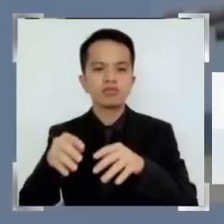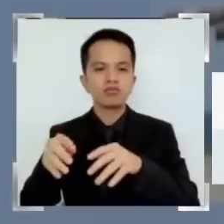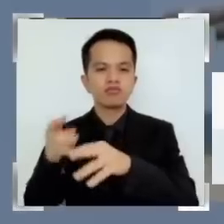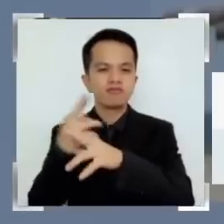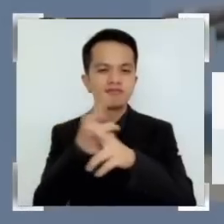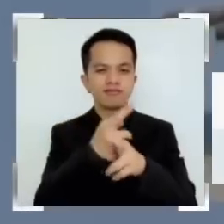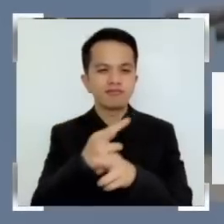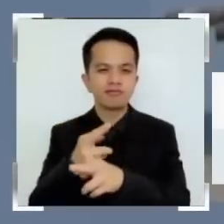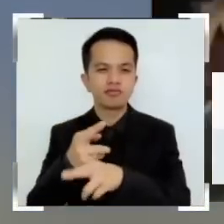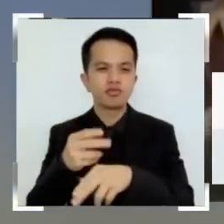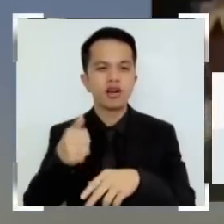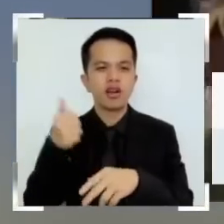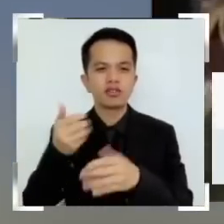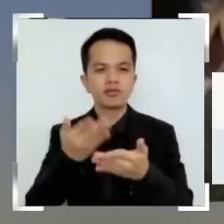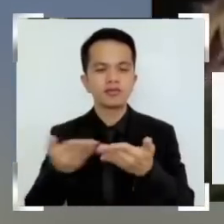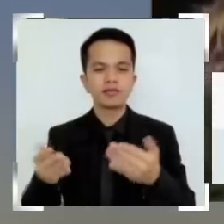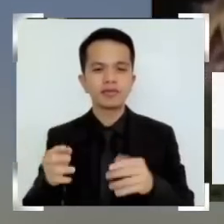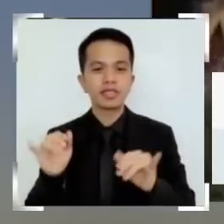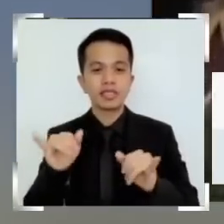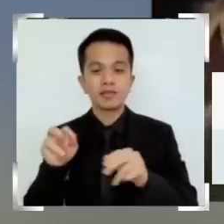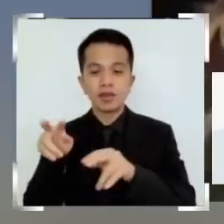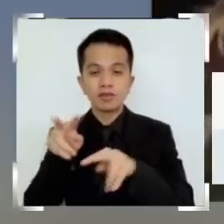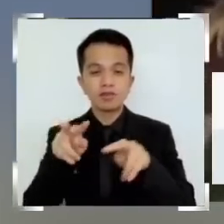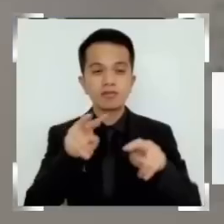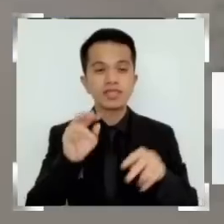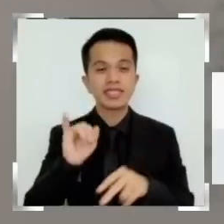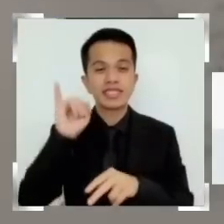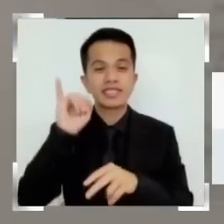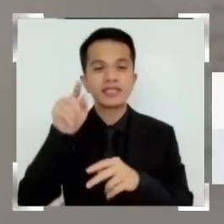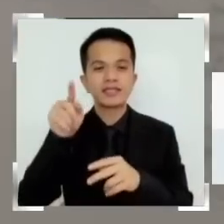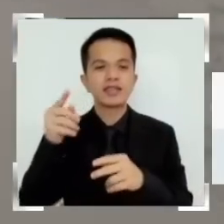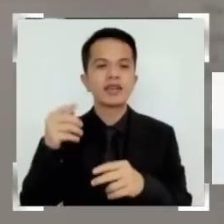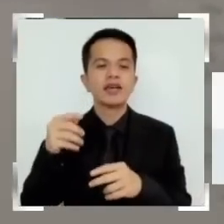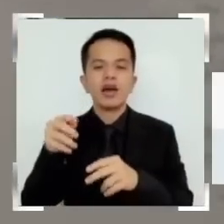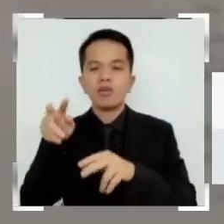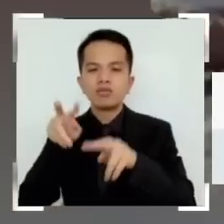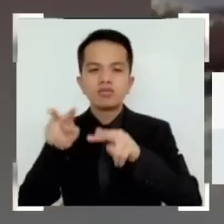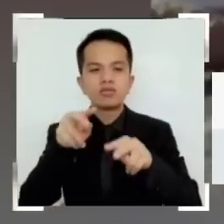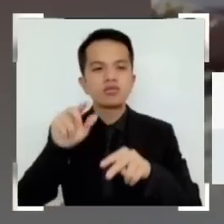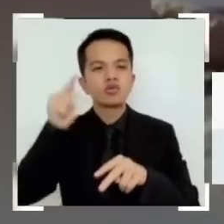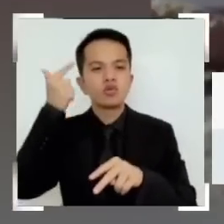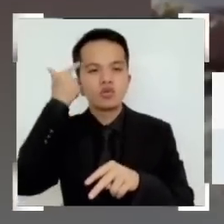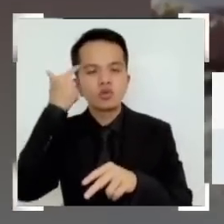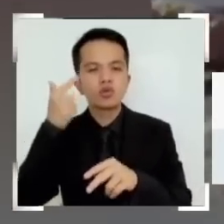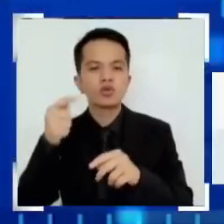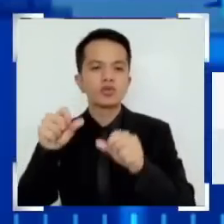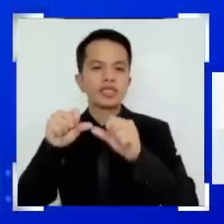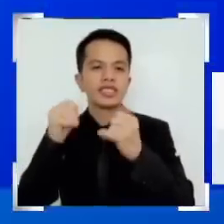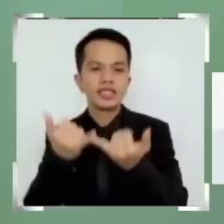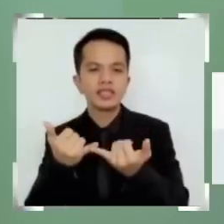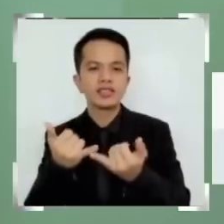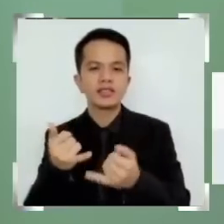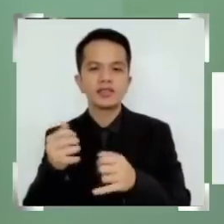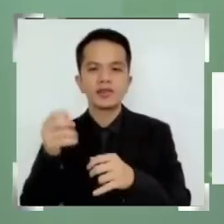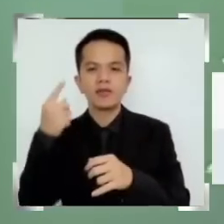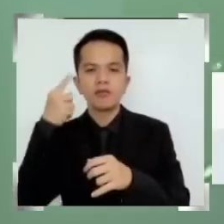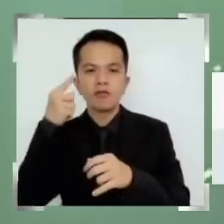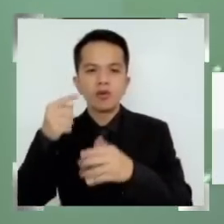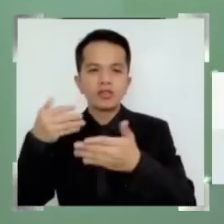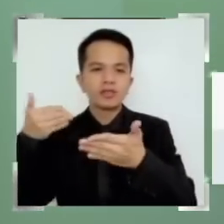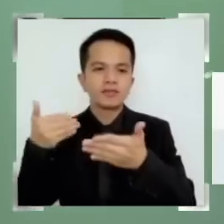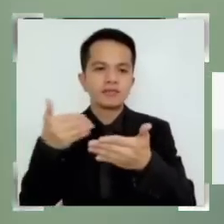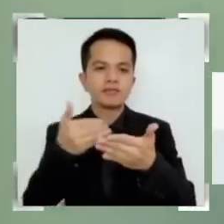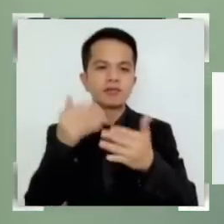Norte, nakamonitor ang PDRRMO at iba pang ehensya ng gobyerno sa posibleng banta ng bagyo. Ang